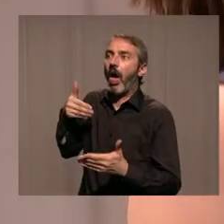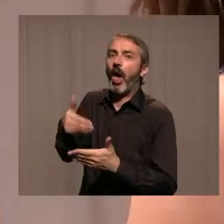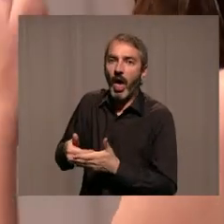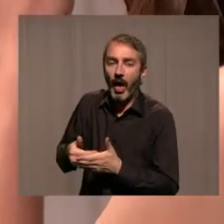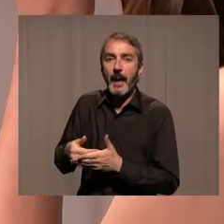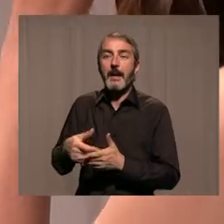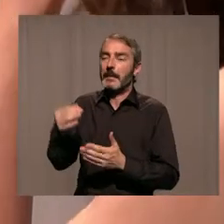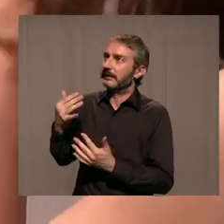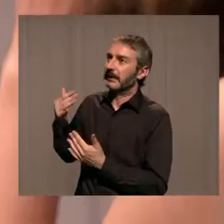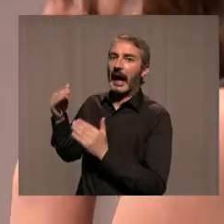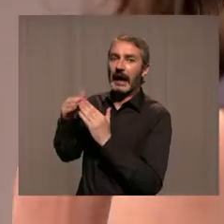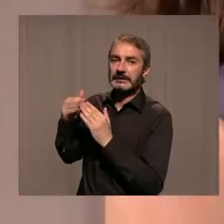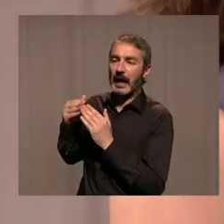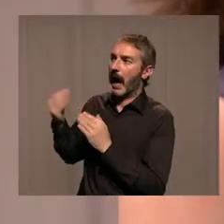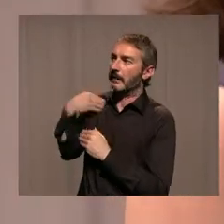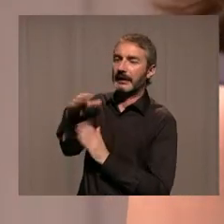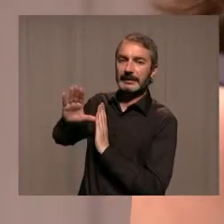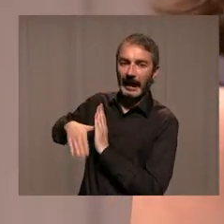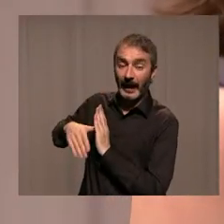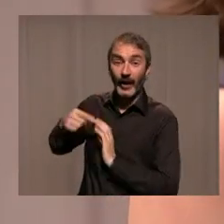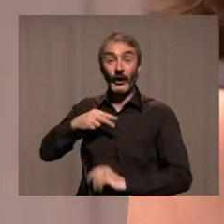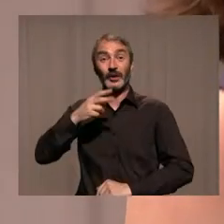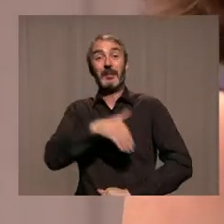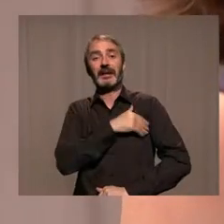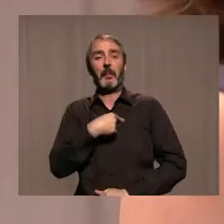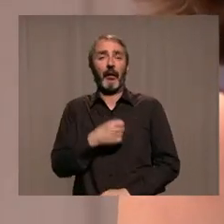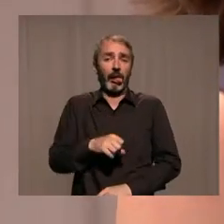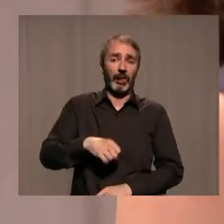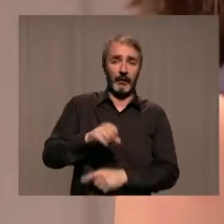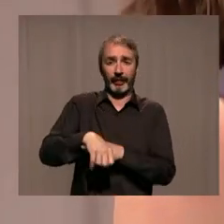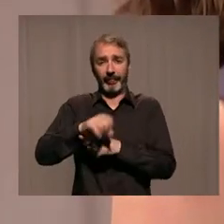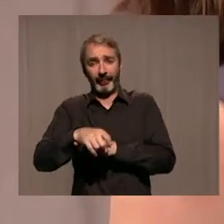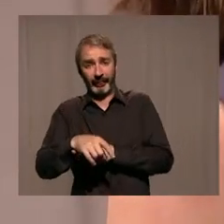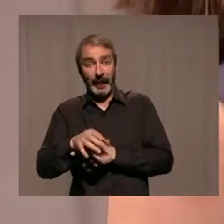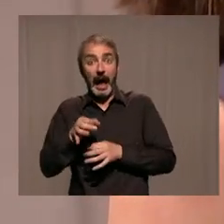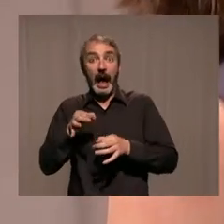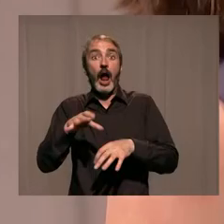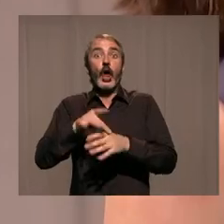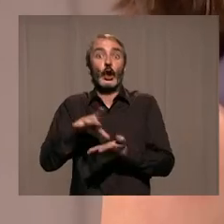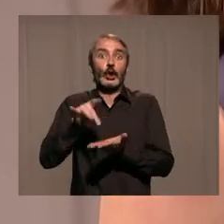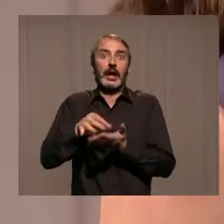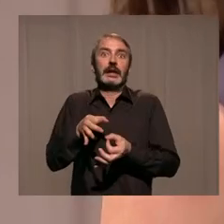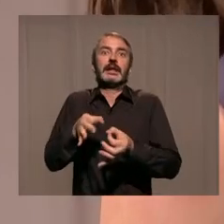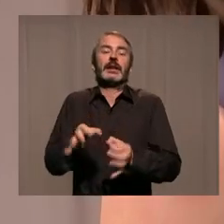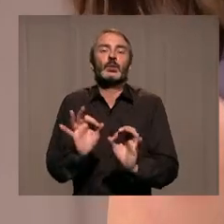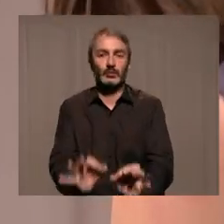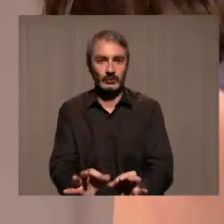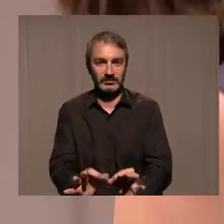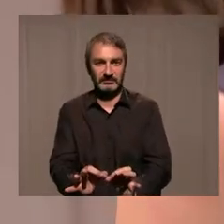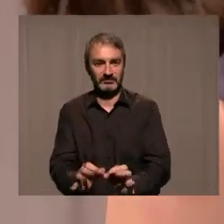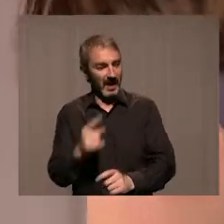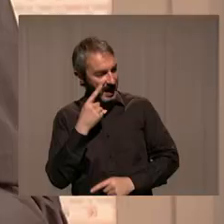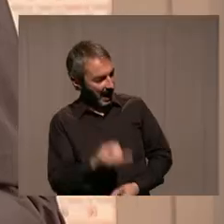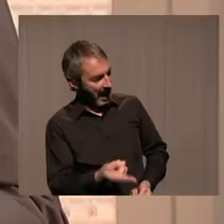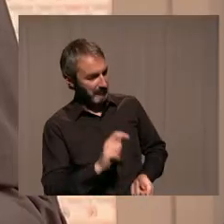van convèncer tard i llavors, doncs, el segon de batxillerat anava una mica com... Quasi no arribo, però bueno, vaig arribar i... I mira't ara. Em